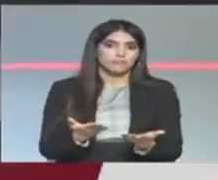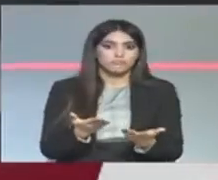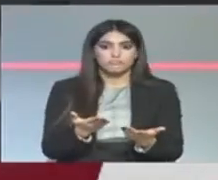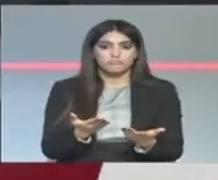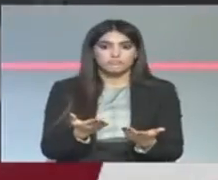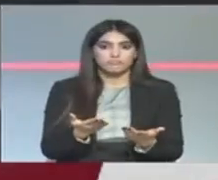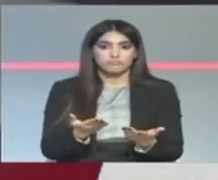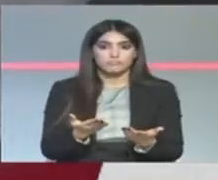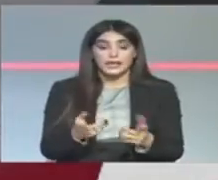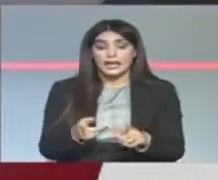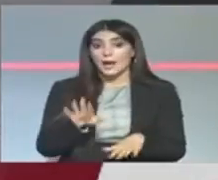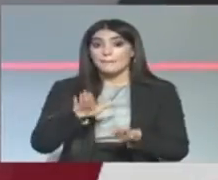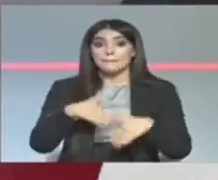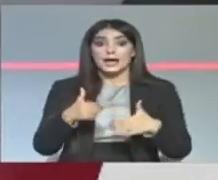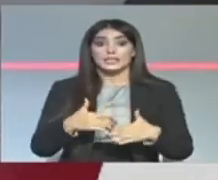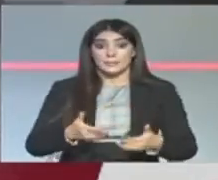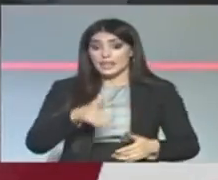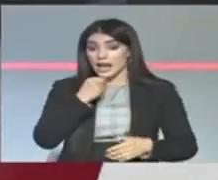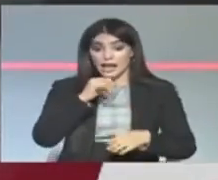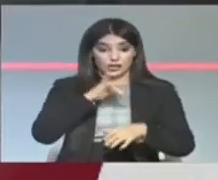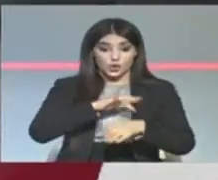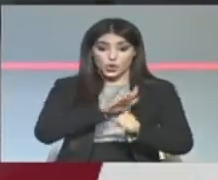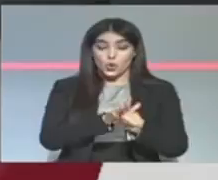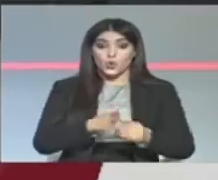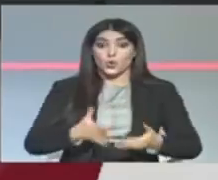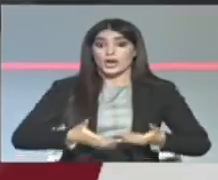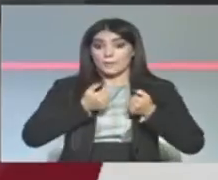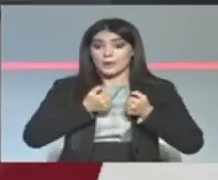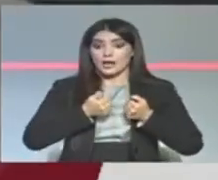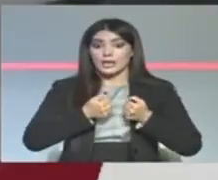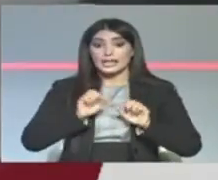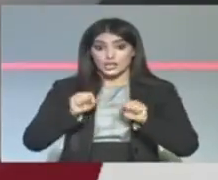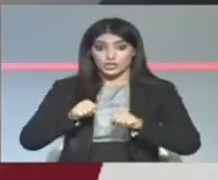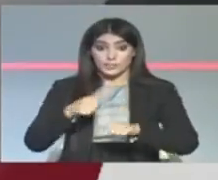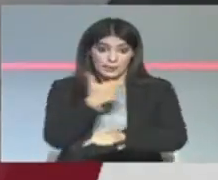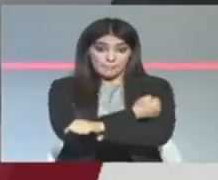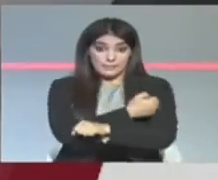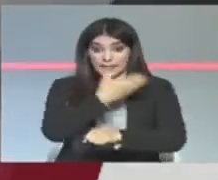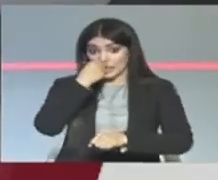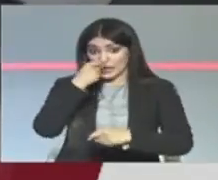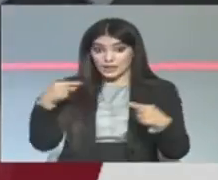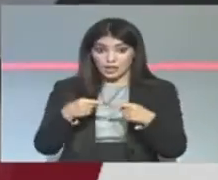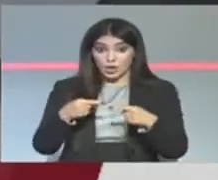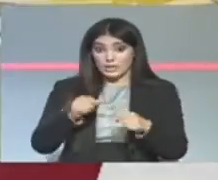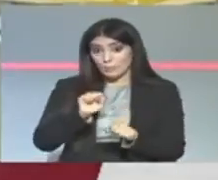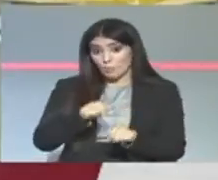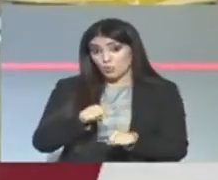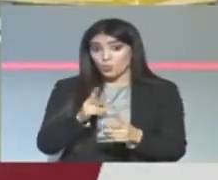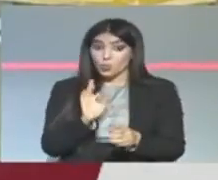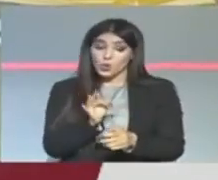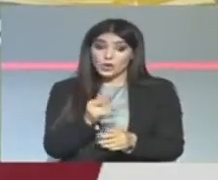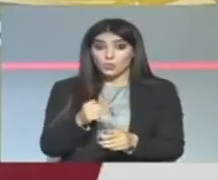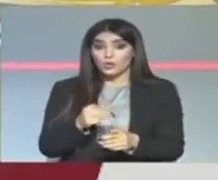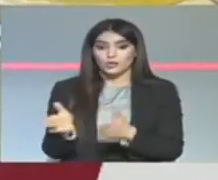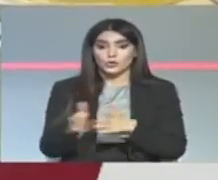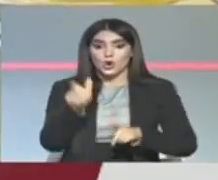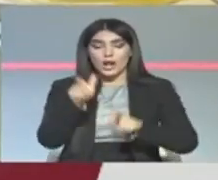وبعدما عملها وليس موقع الاعراض المتاحه ولا